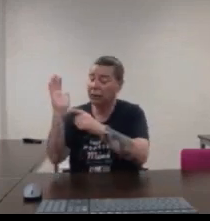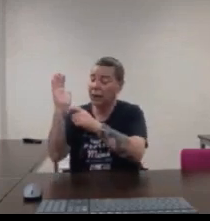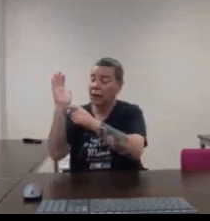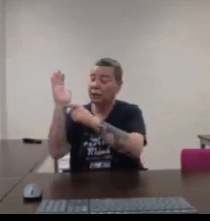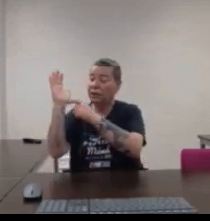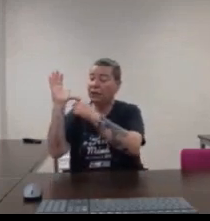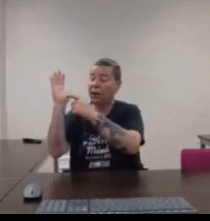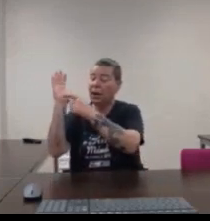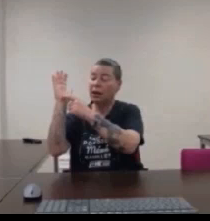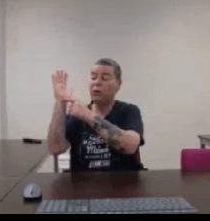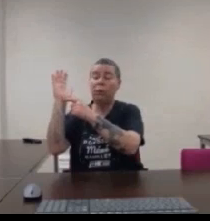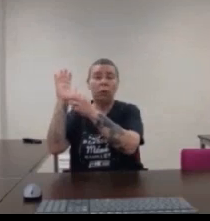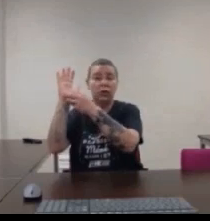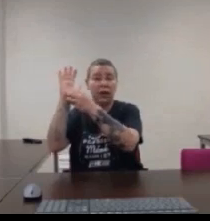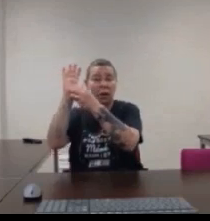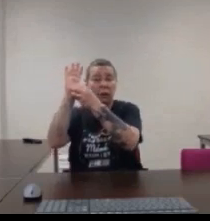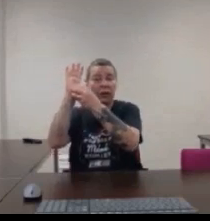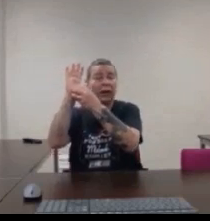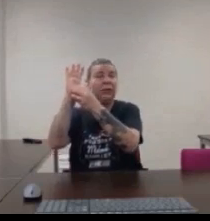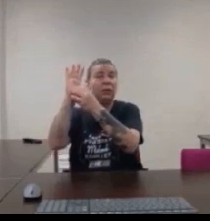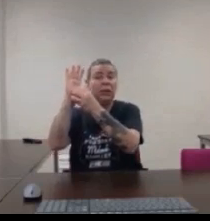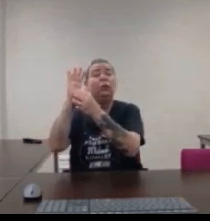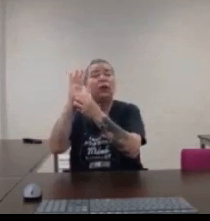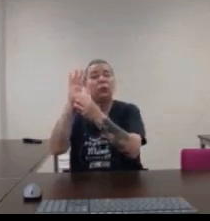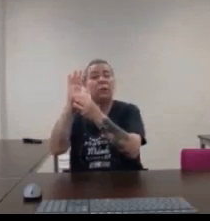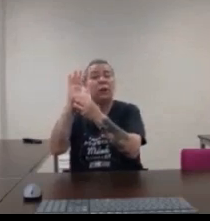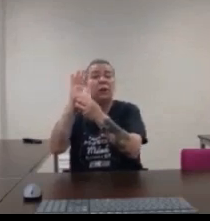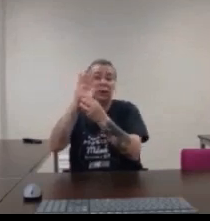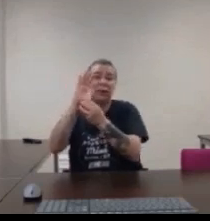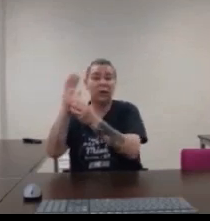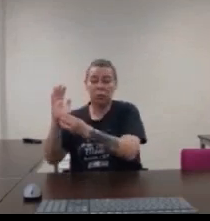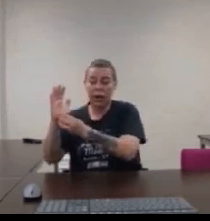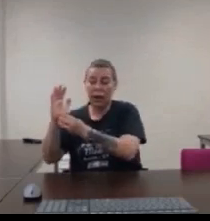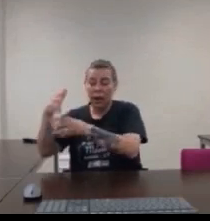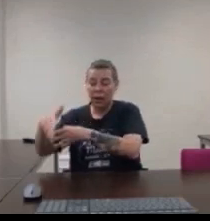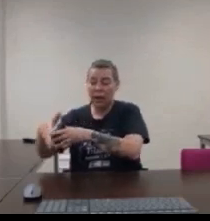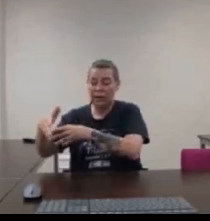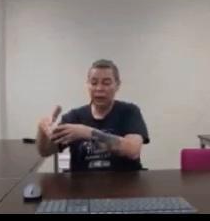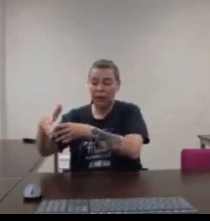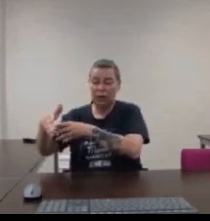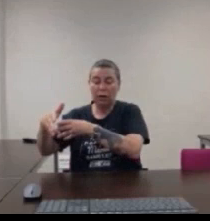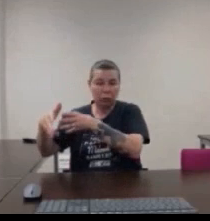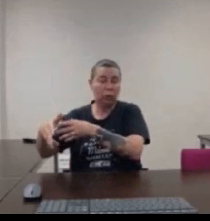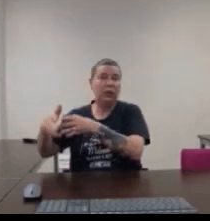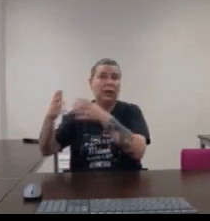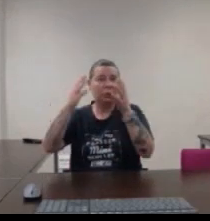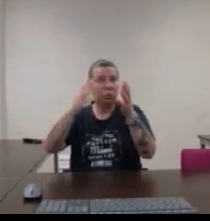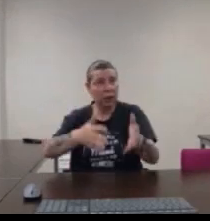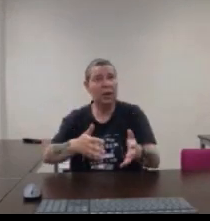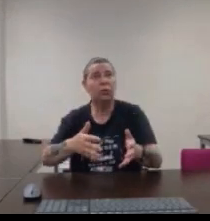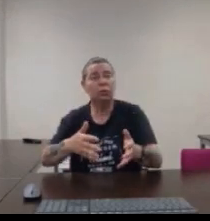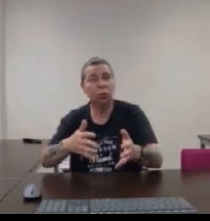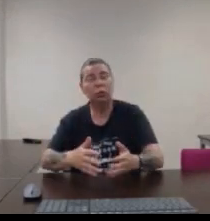carpien, c'est d'éviter un appui prolongé centralisé au niveau du talon de la main. Et ça va se jouer et avec quand on utilise